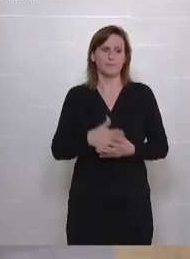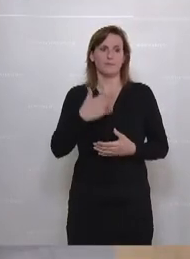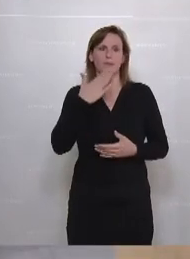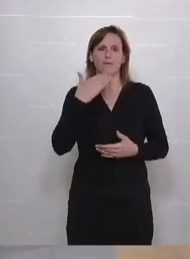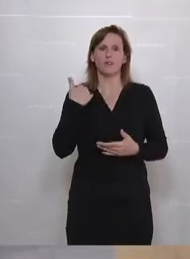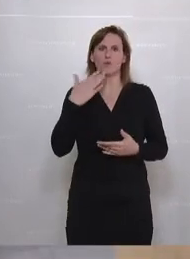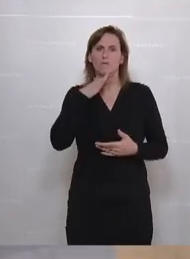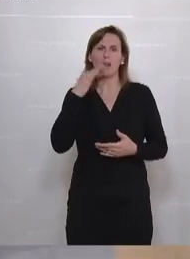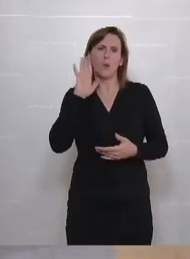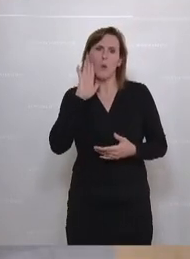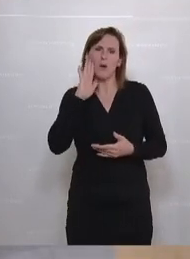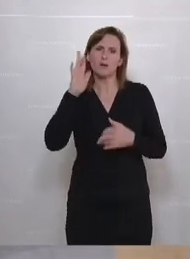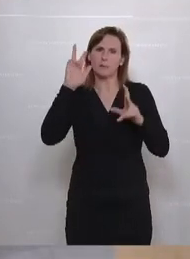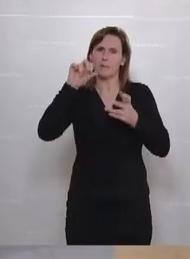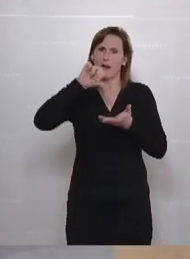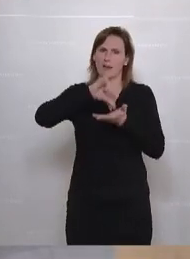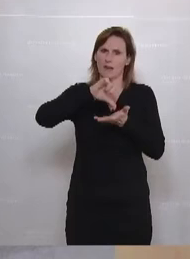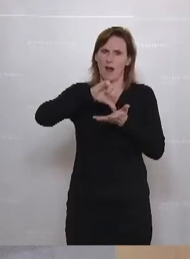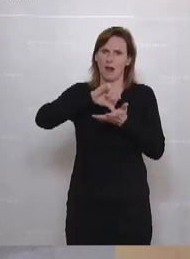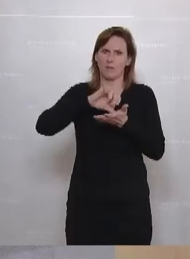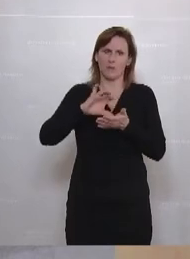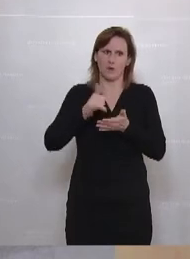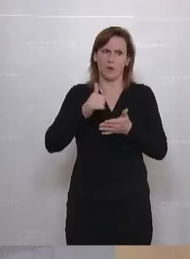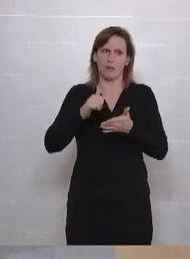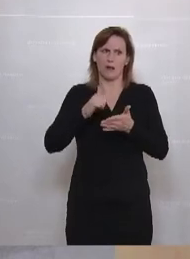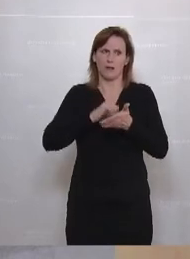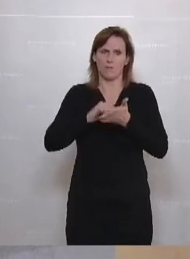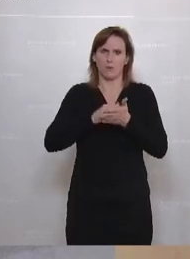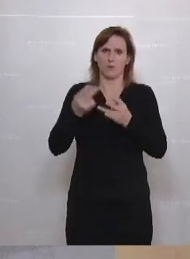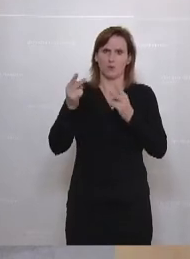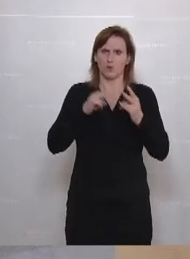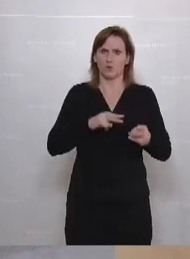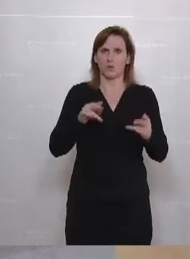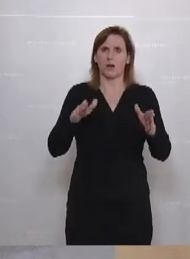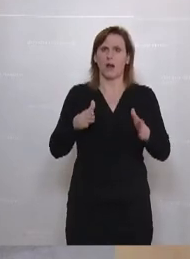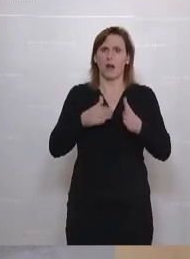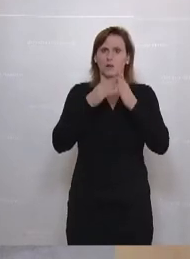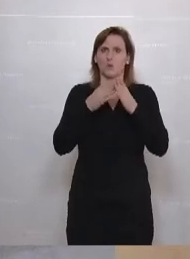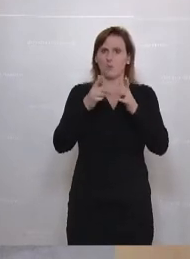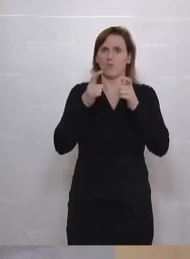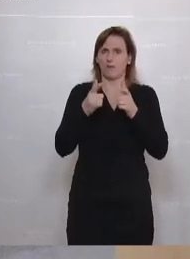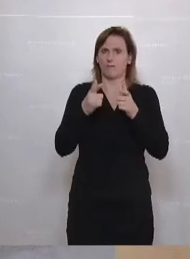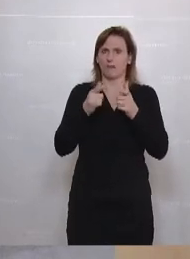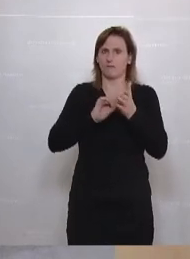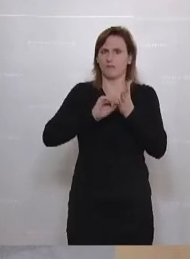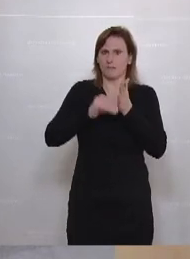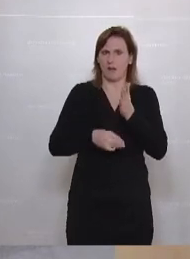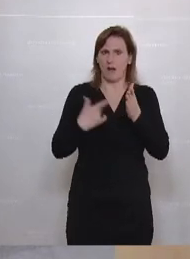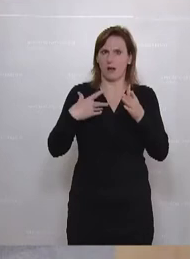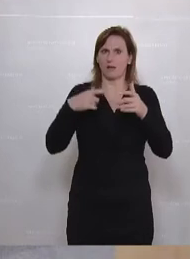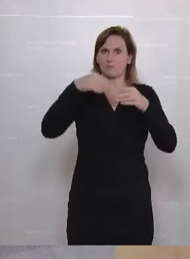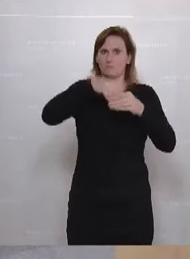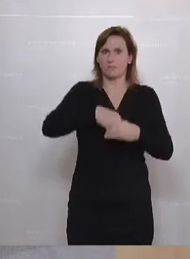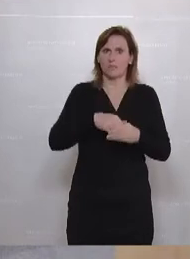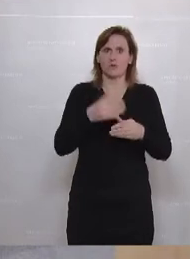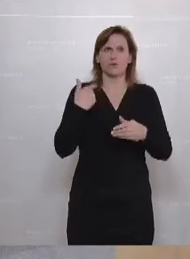viel gehört. Ich möchte nochmal trotzdem zurückkommen. Ich bin ja froh, dass wir dem Atomwaffensperrvertrag beigetreten sind. Aus England haben wir gehört, dass